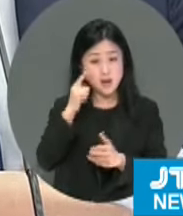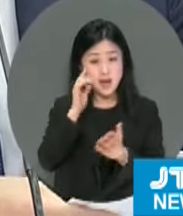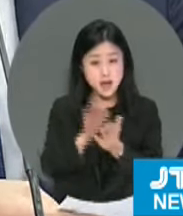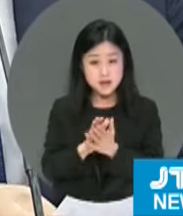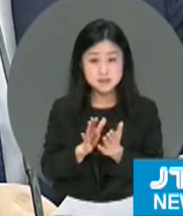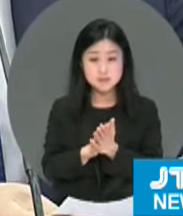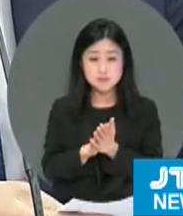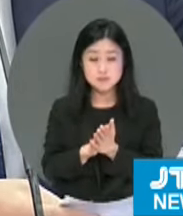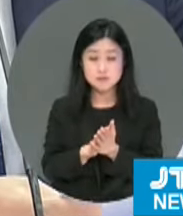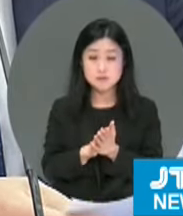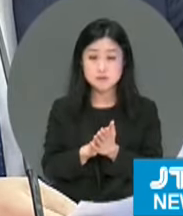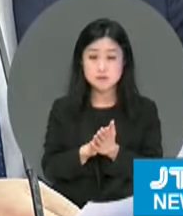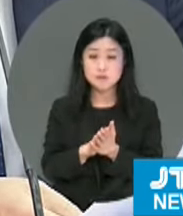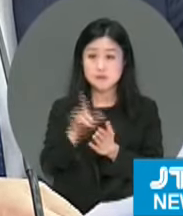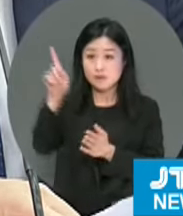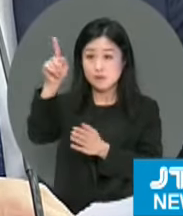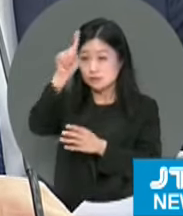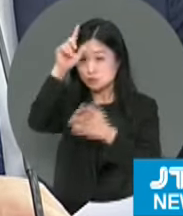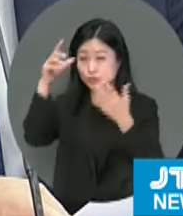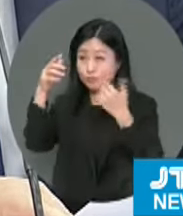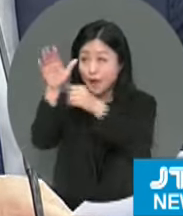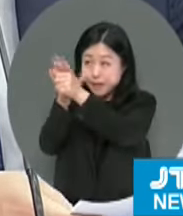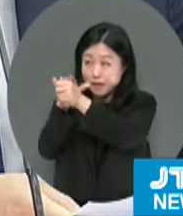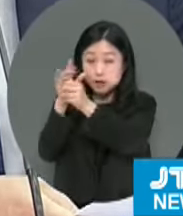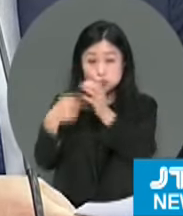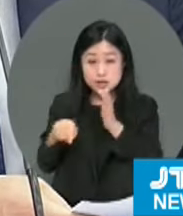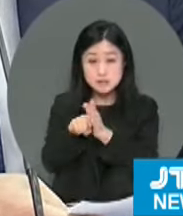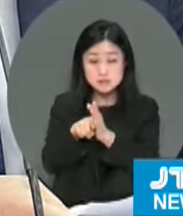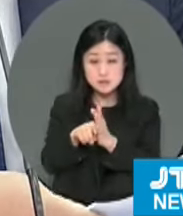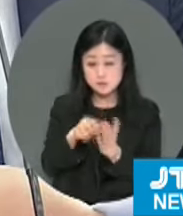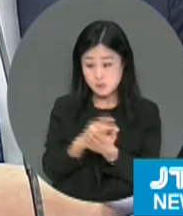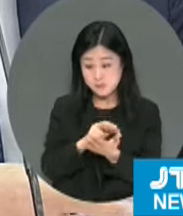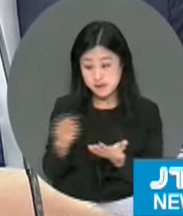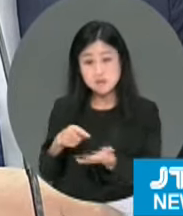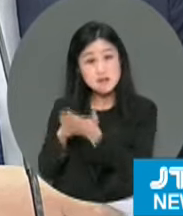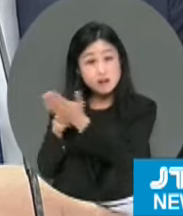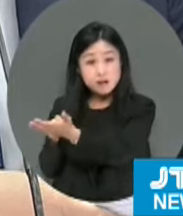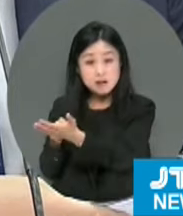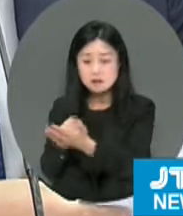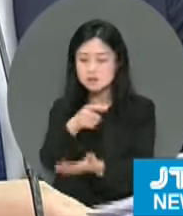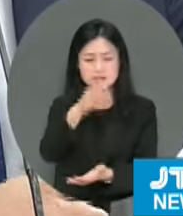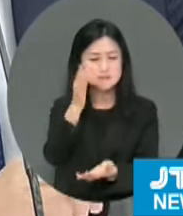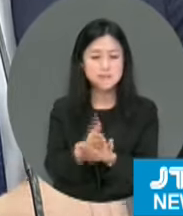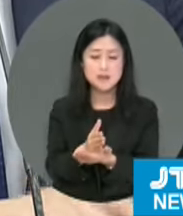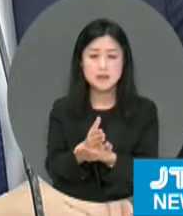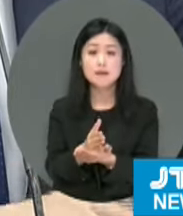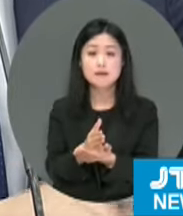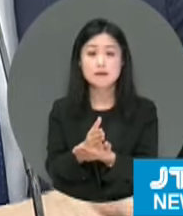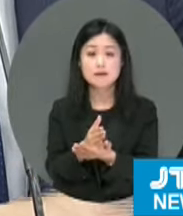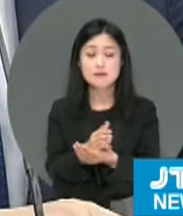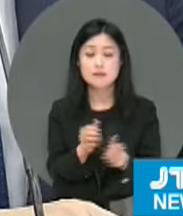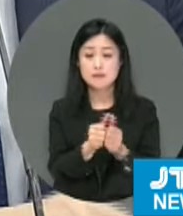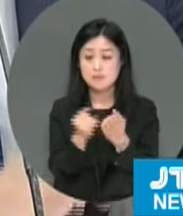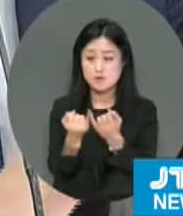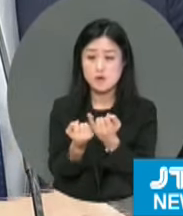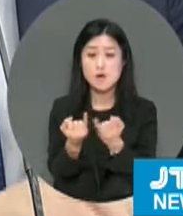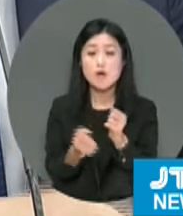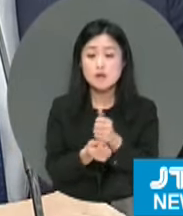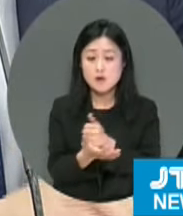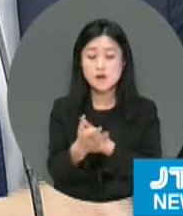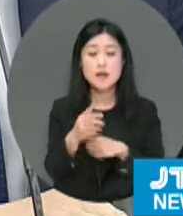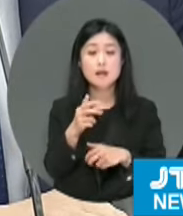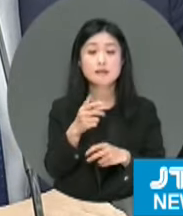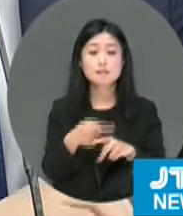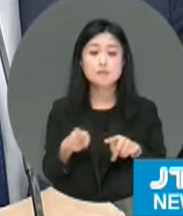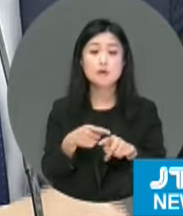생각으로 그 성별 영향평가법을 그 개정안을 냈다면 당장 철회하시고 성별 영향평가 사업을 더 적극적으로